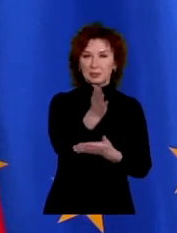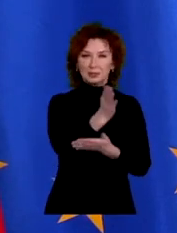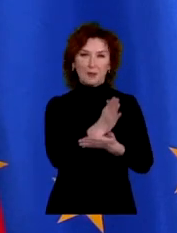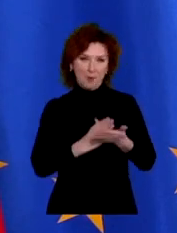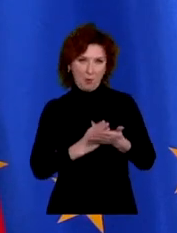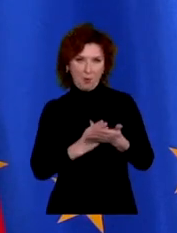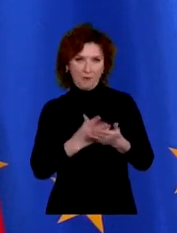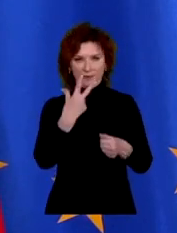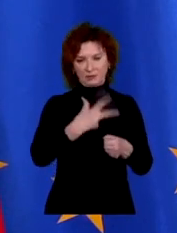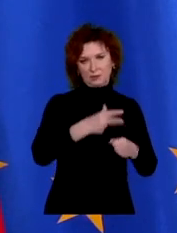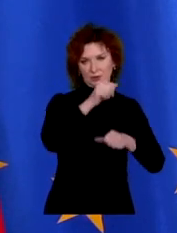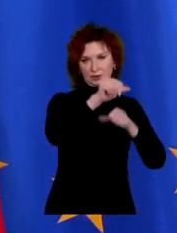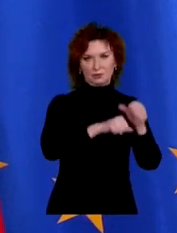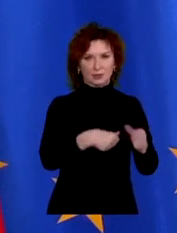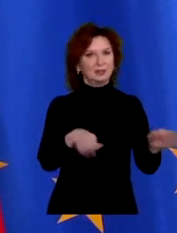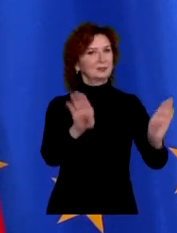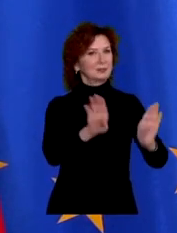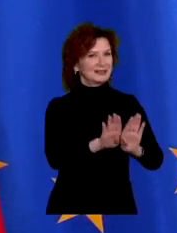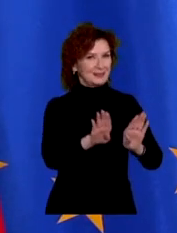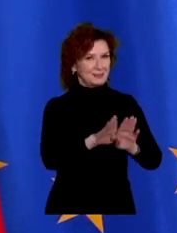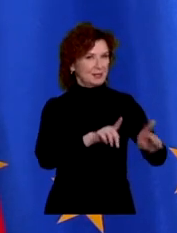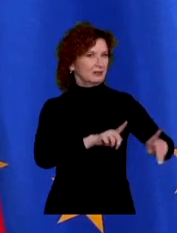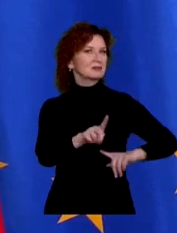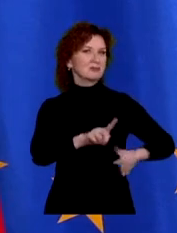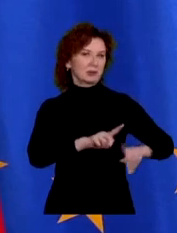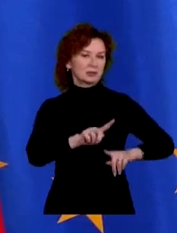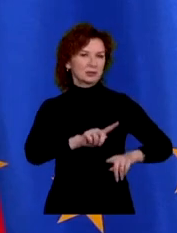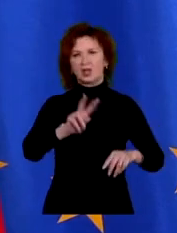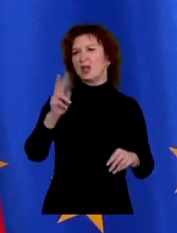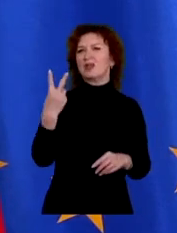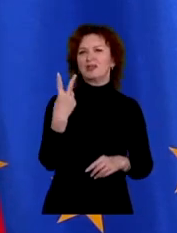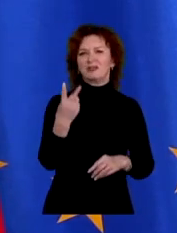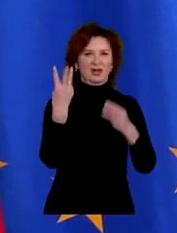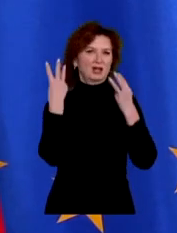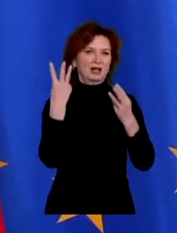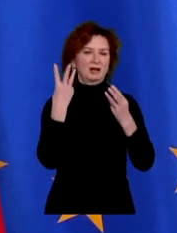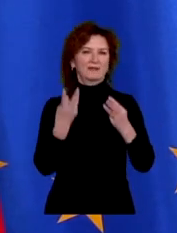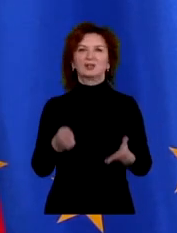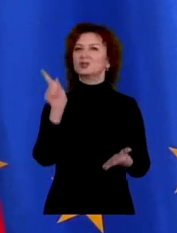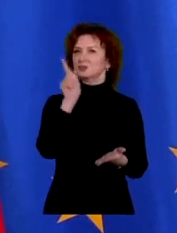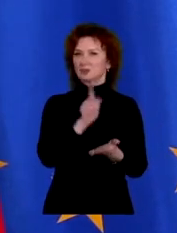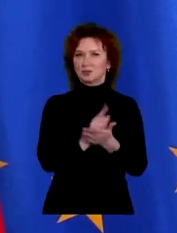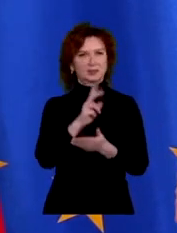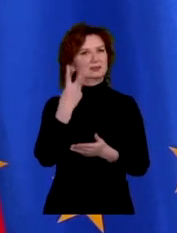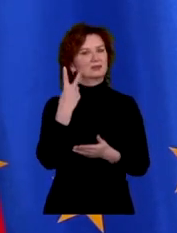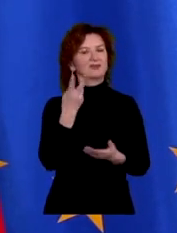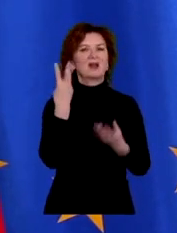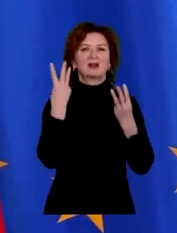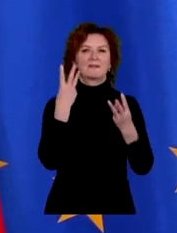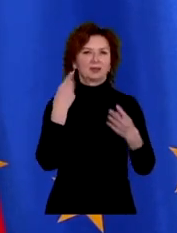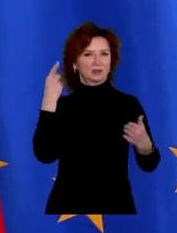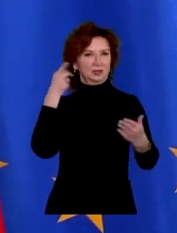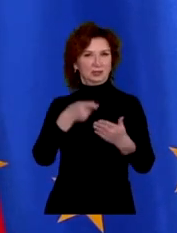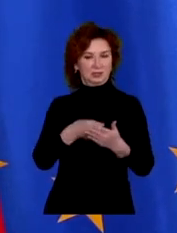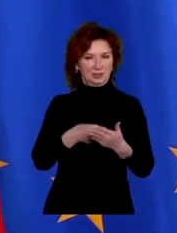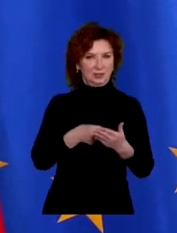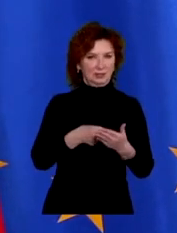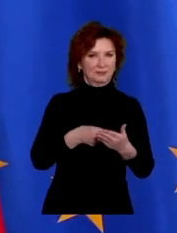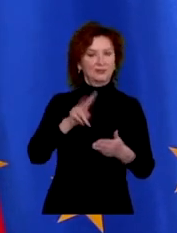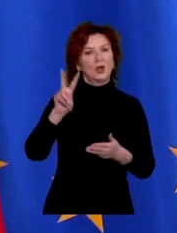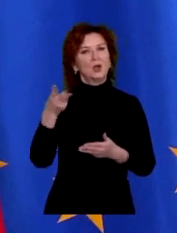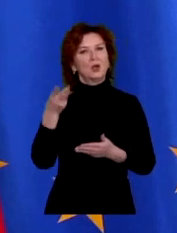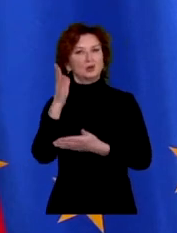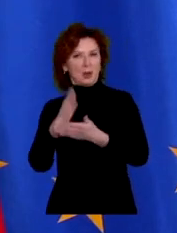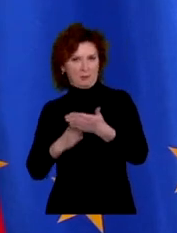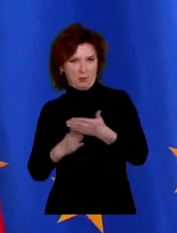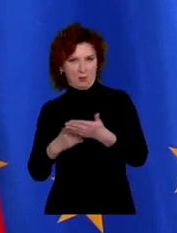30-lecia zamyka symbolicznie te dwa sukcesy. To były dwa najważniejsze cele. Druga połowa 30-lecia jest nieco